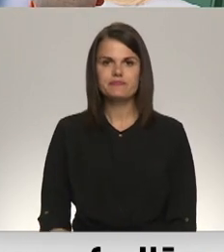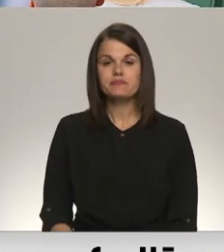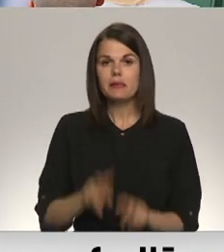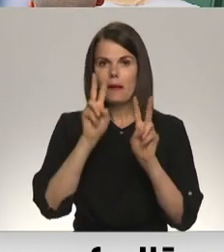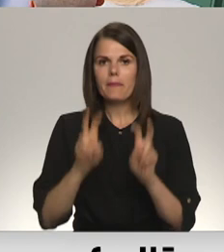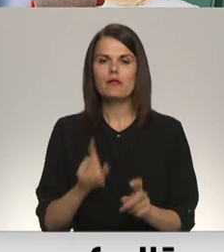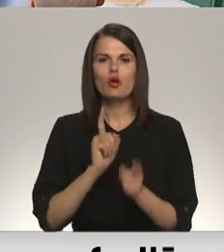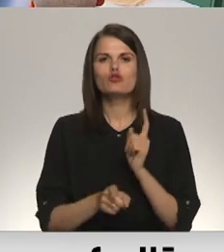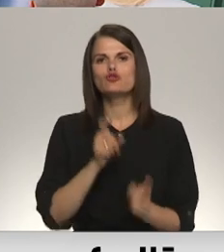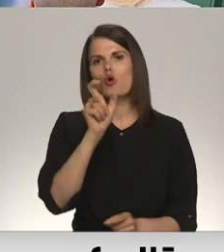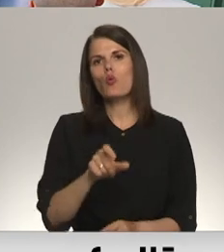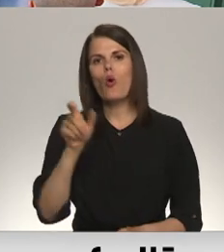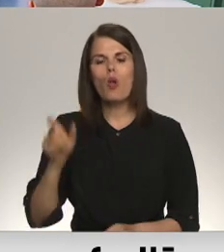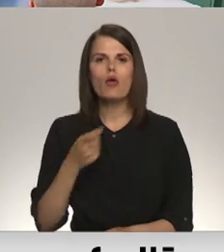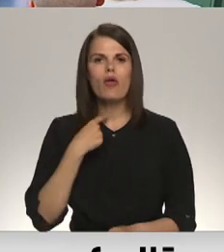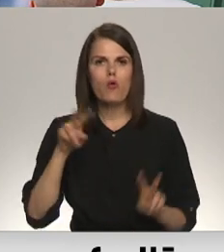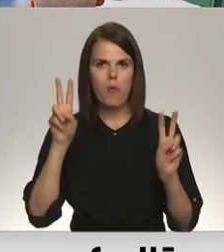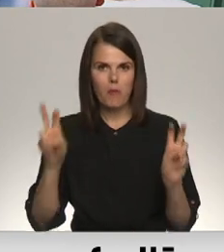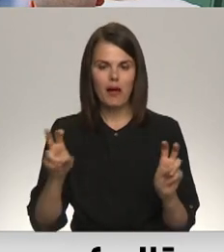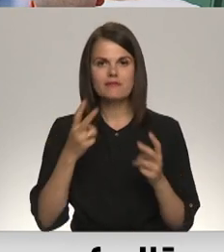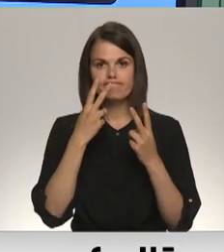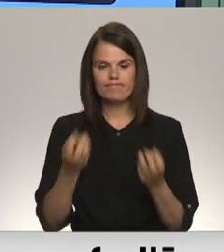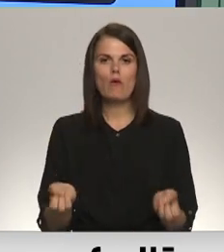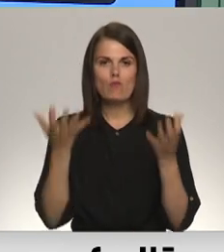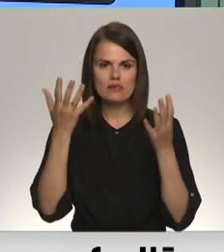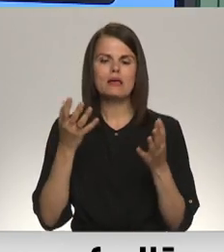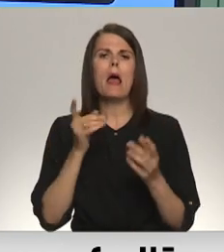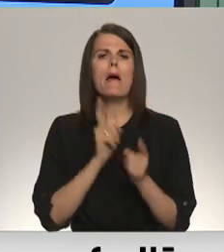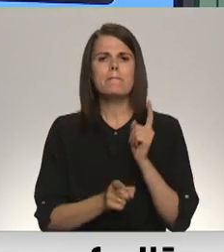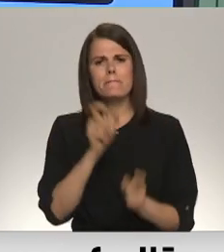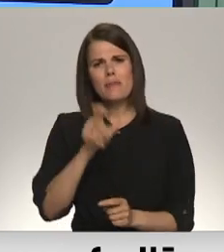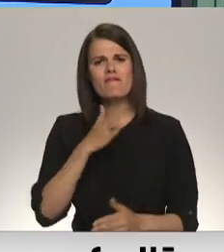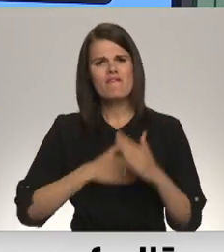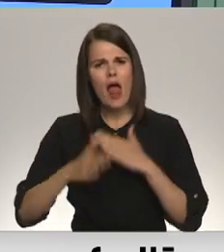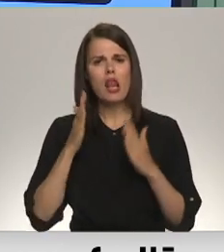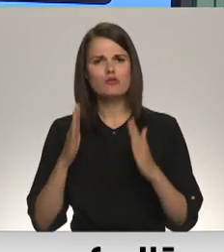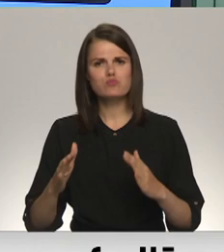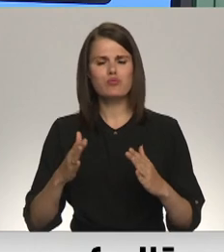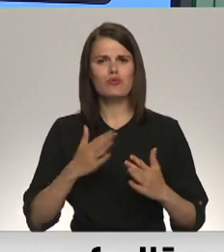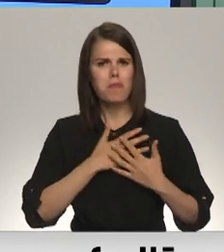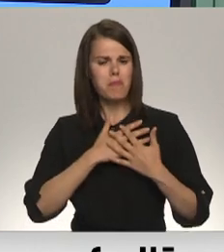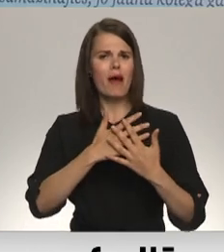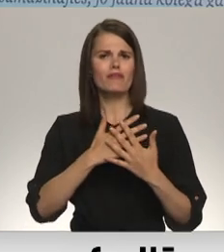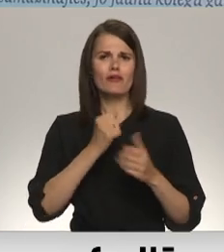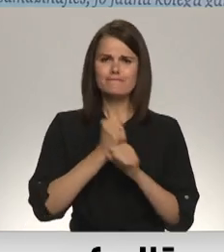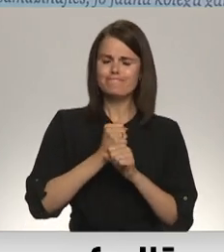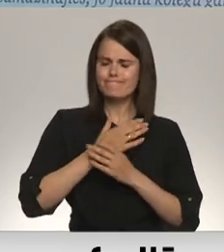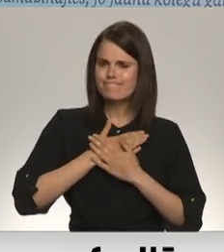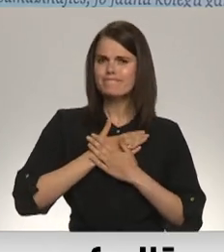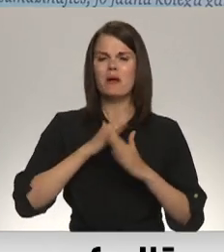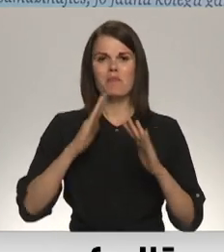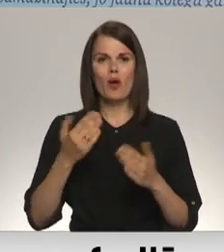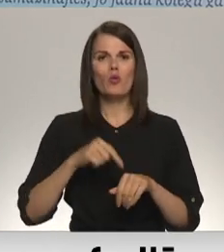Pētījumā skolotāju balss noskaidrots, ka pedagogi vēlas būt savas profesijas patrioti, taču nejūtas sabiedrībā novērtēt un nesaņem